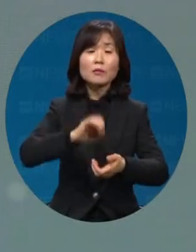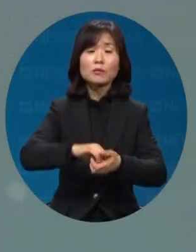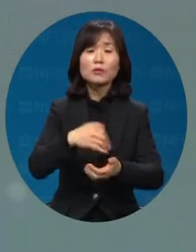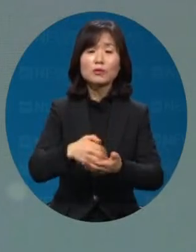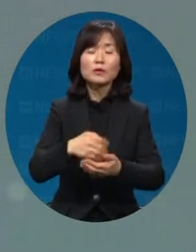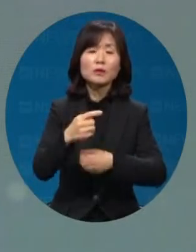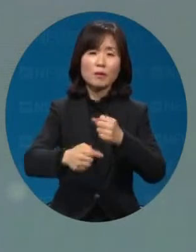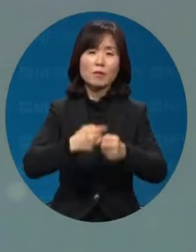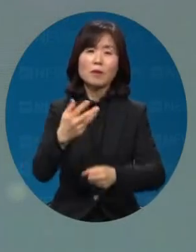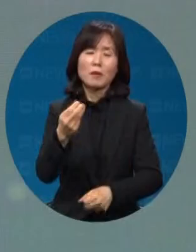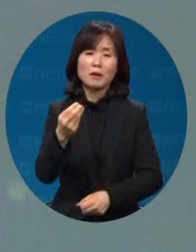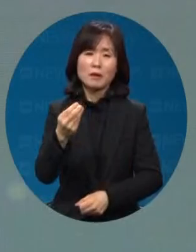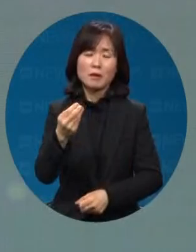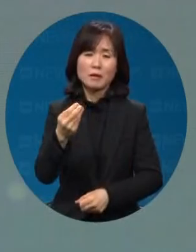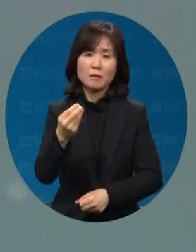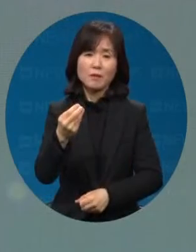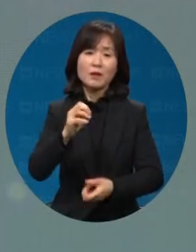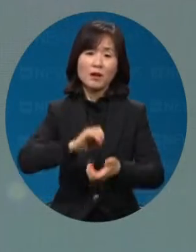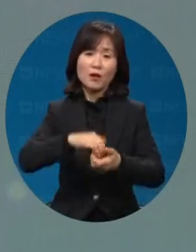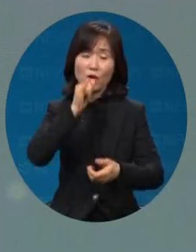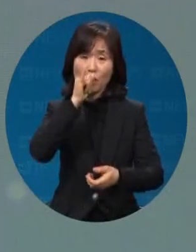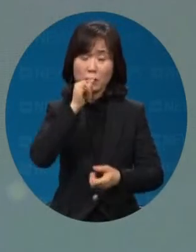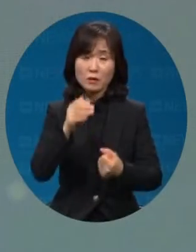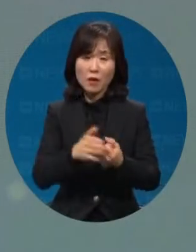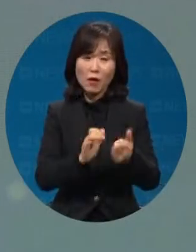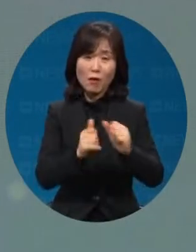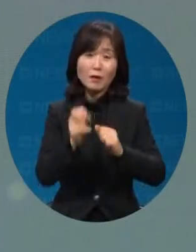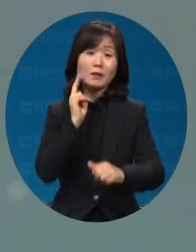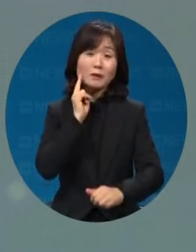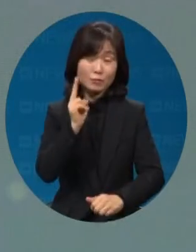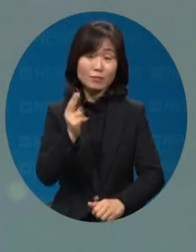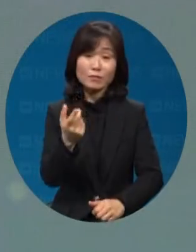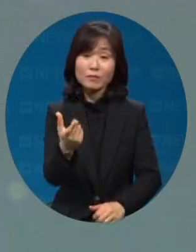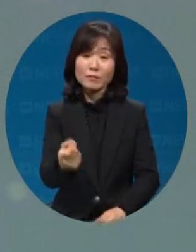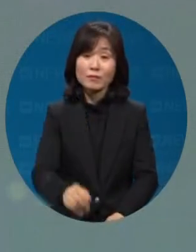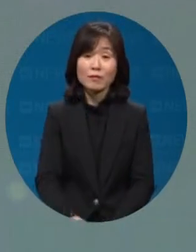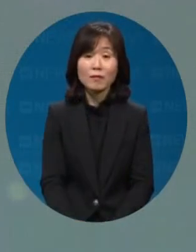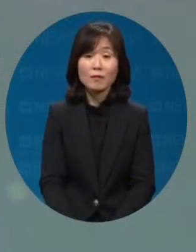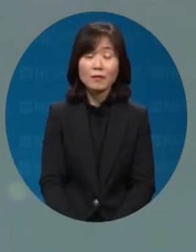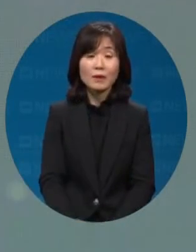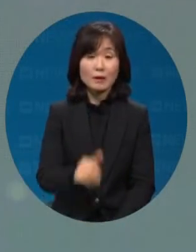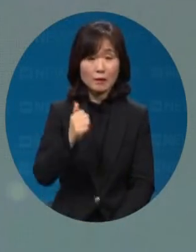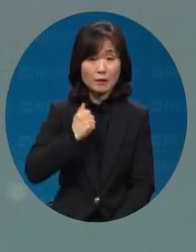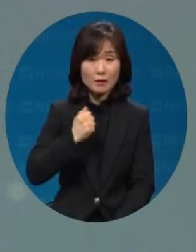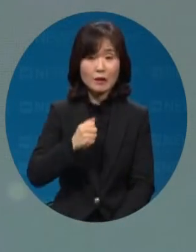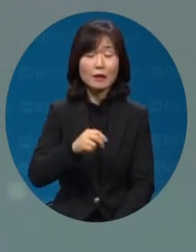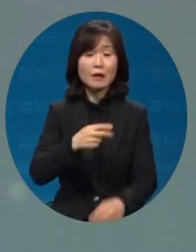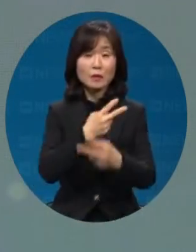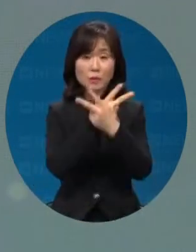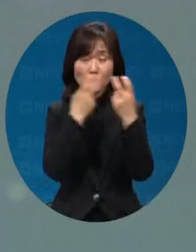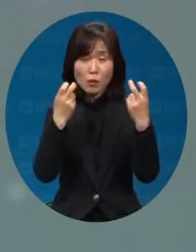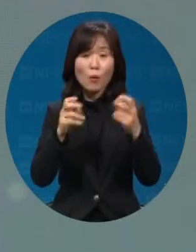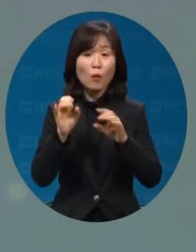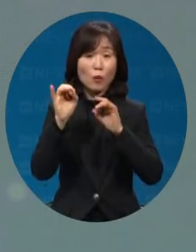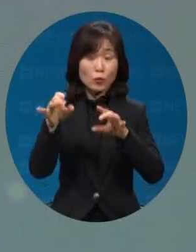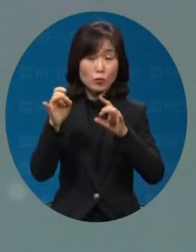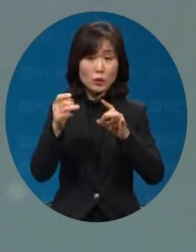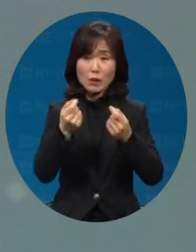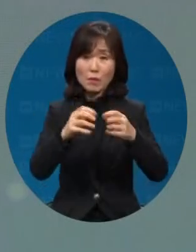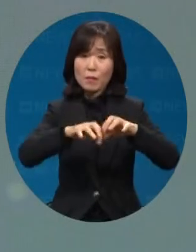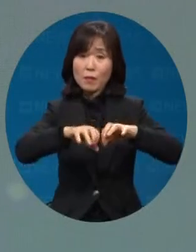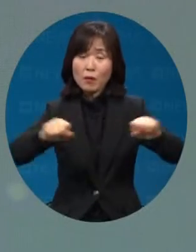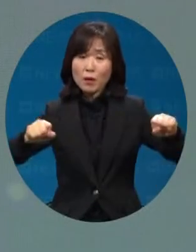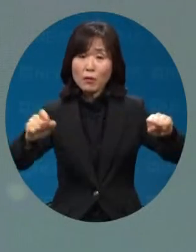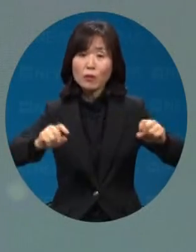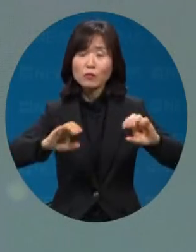연 8만여 개로 제한이 돼 있다고 합니다. 경쟁이 치열할 수밖에 없는데요. 캐나다와 멕시코 또 호주 등이 이와